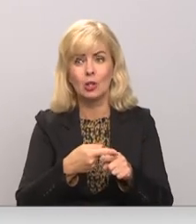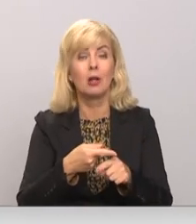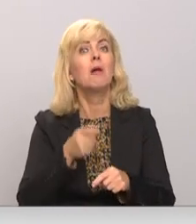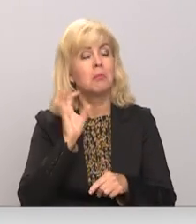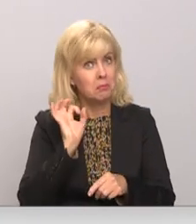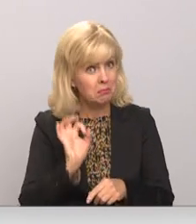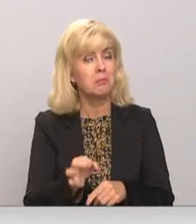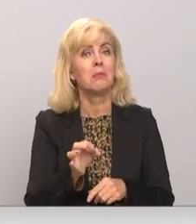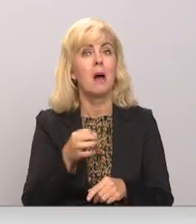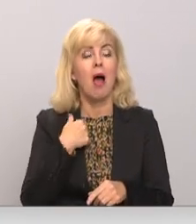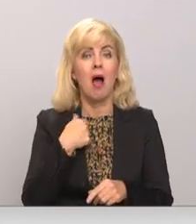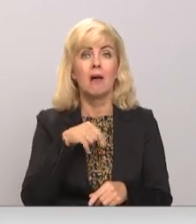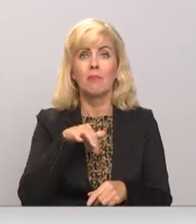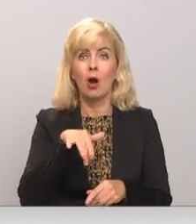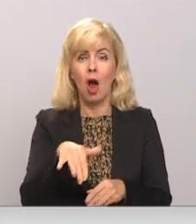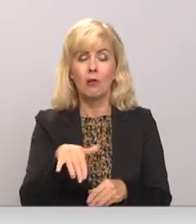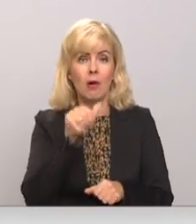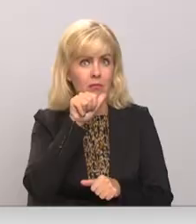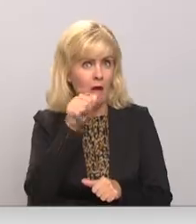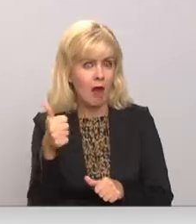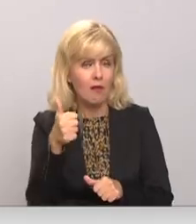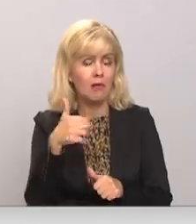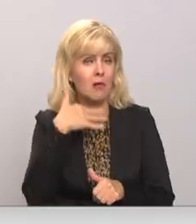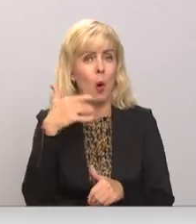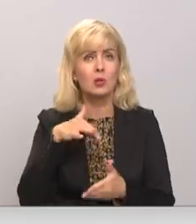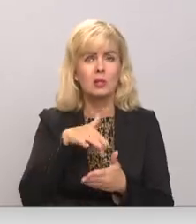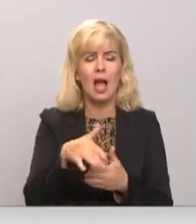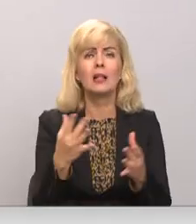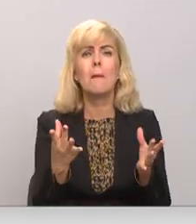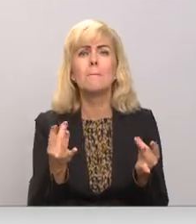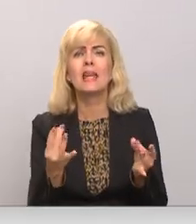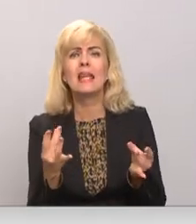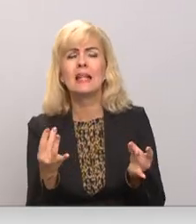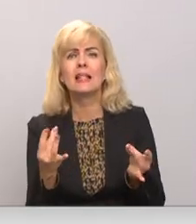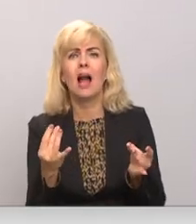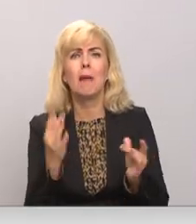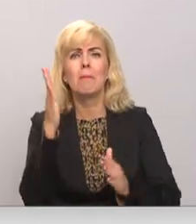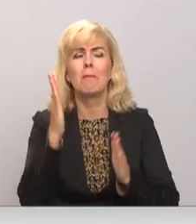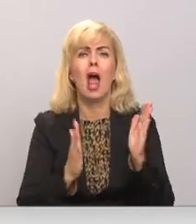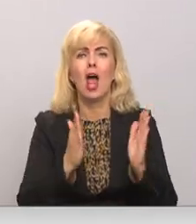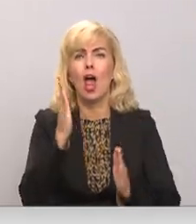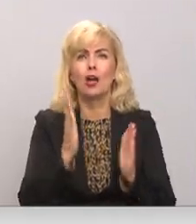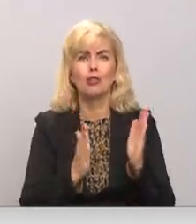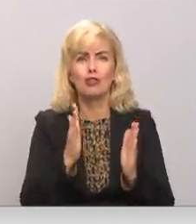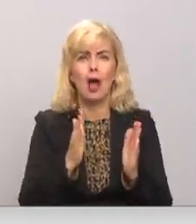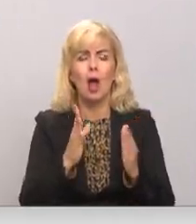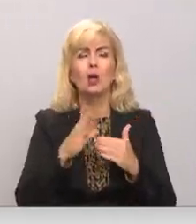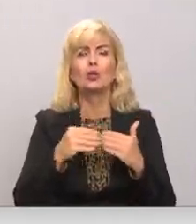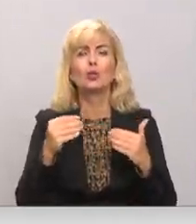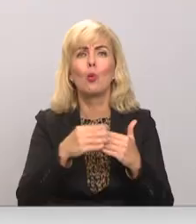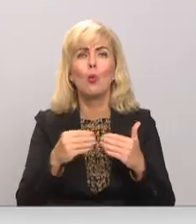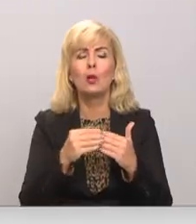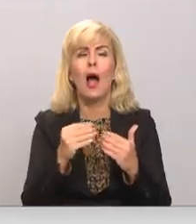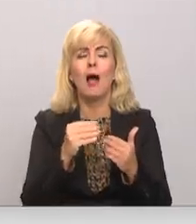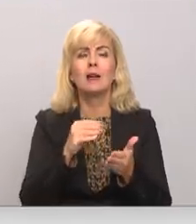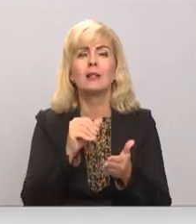Un es jums pateikšu, es tādu nevarēju jau daudz staigāt, mitra tā mežā tā sūna un